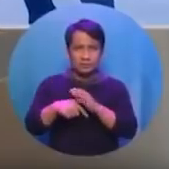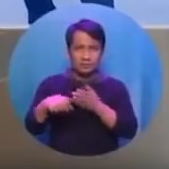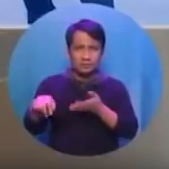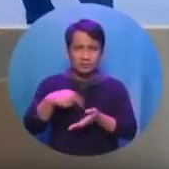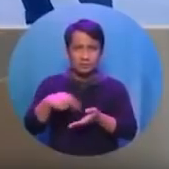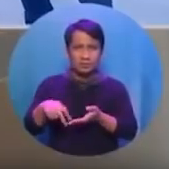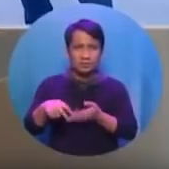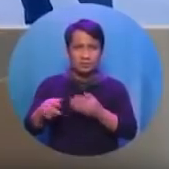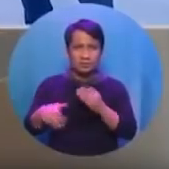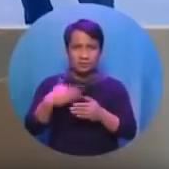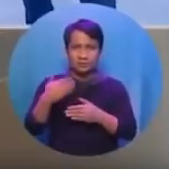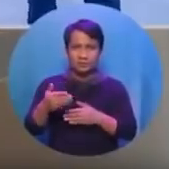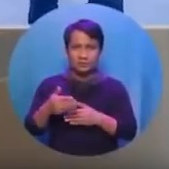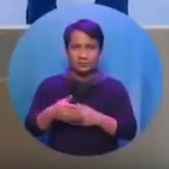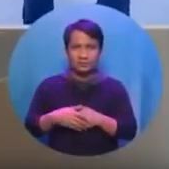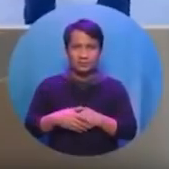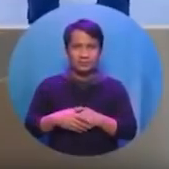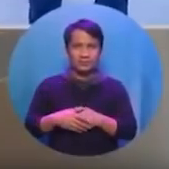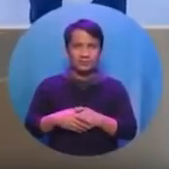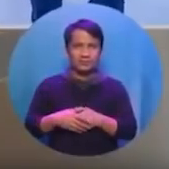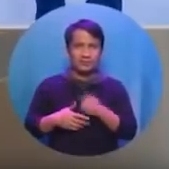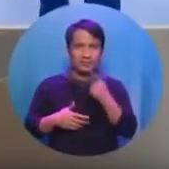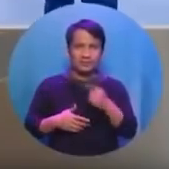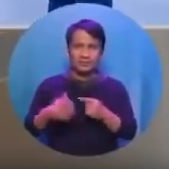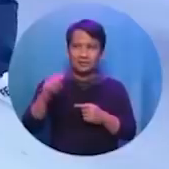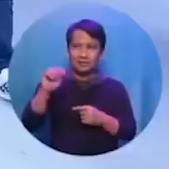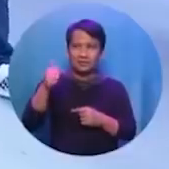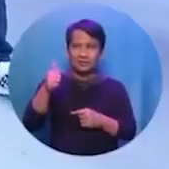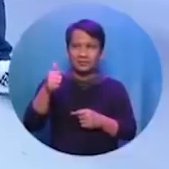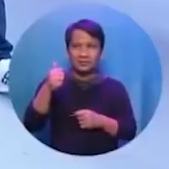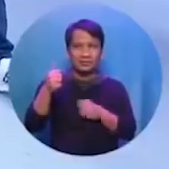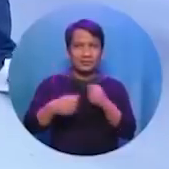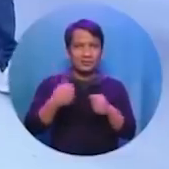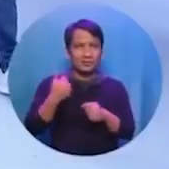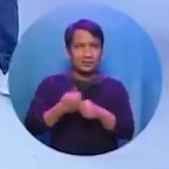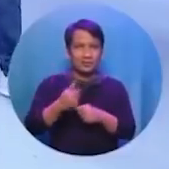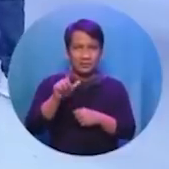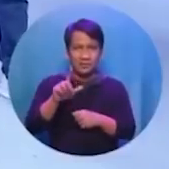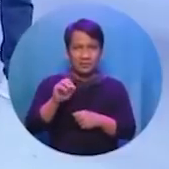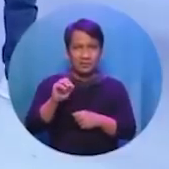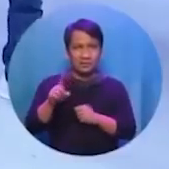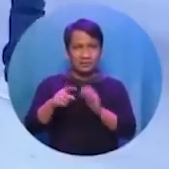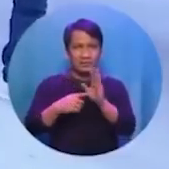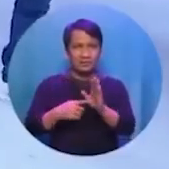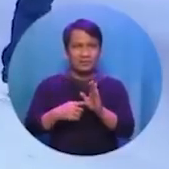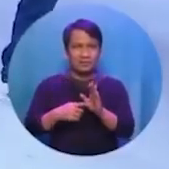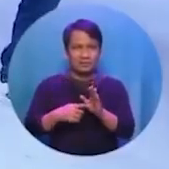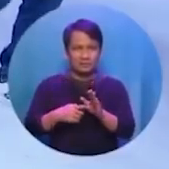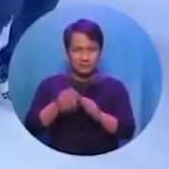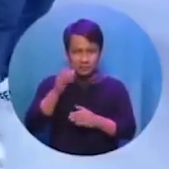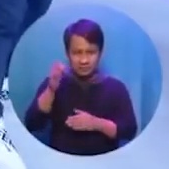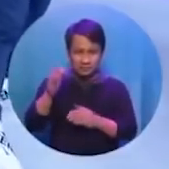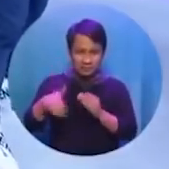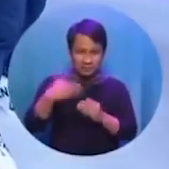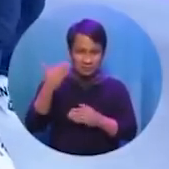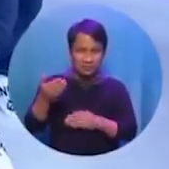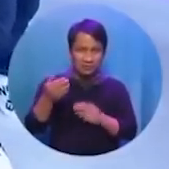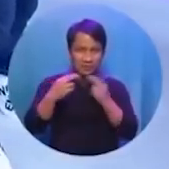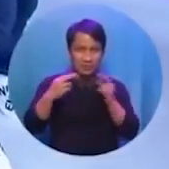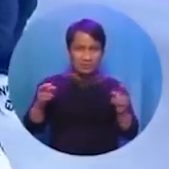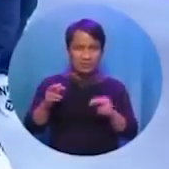kayo. Dance challenge. Kapatid, sampung araw na lang. Pasko na. Susunod na po ang Lunch Out Loud sa TV5 at Shared Cosim sa mga